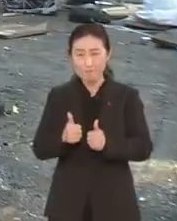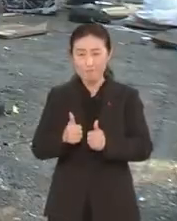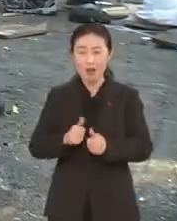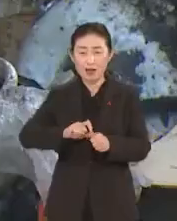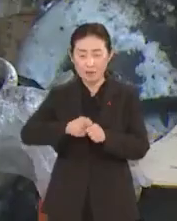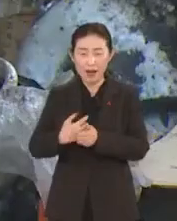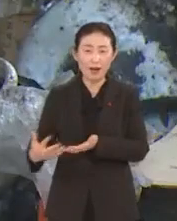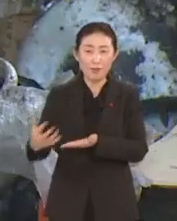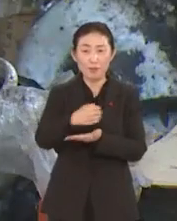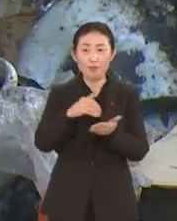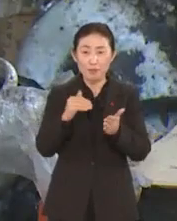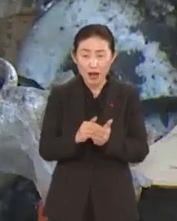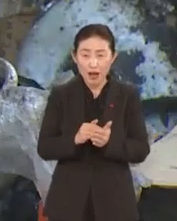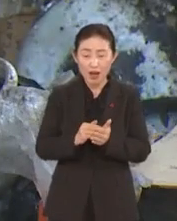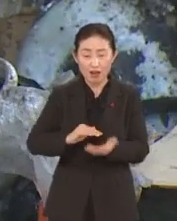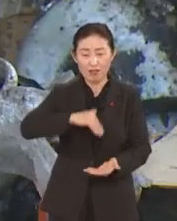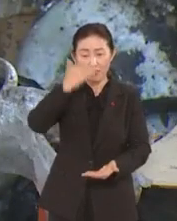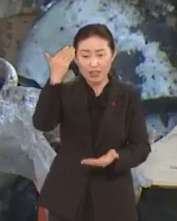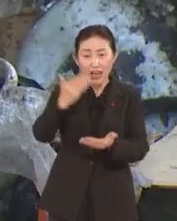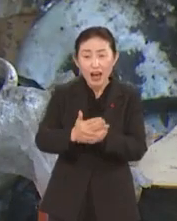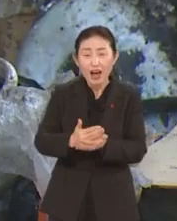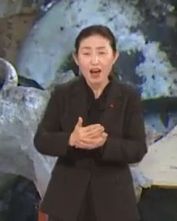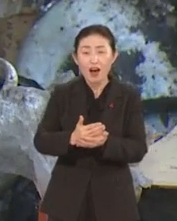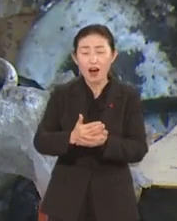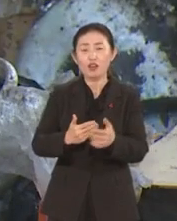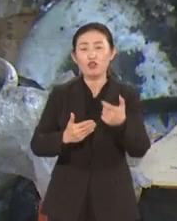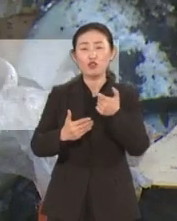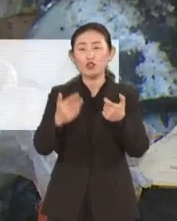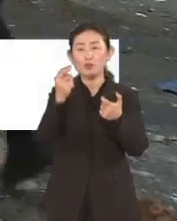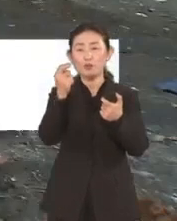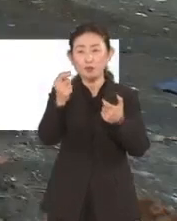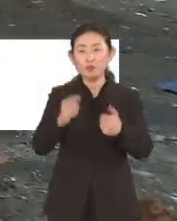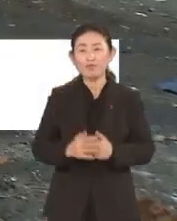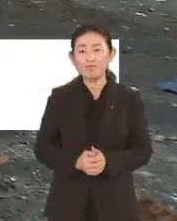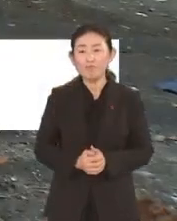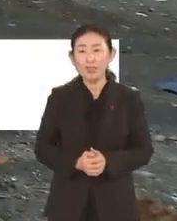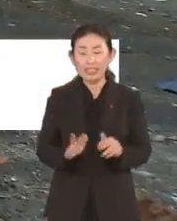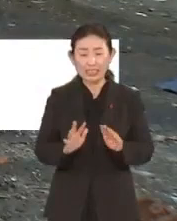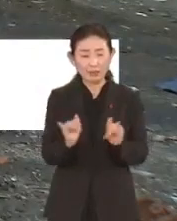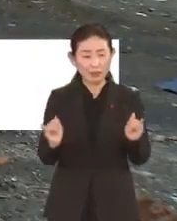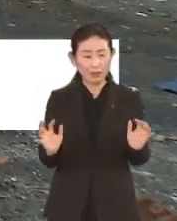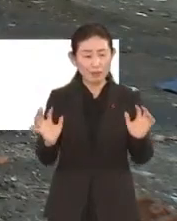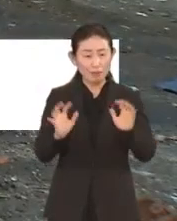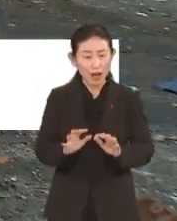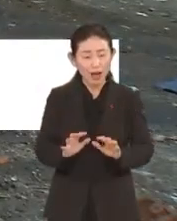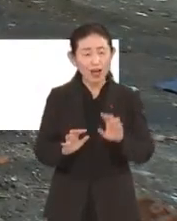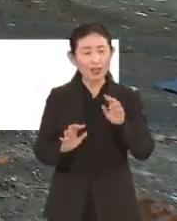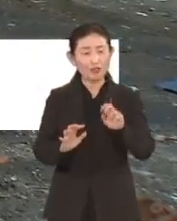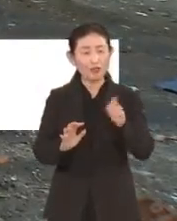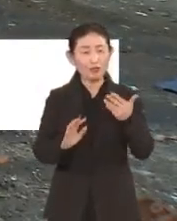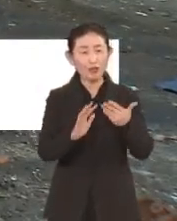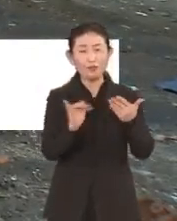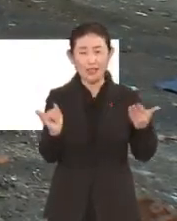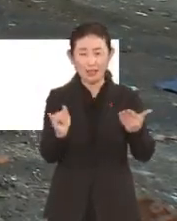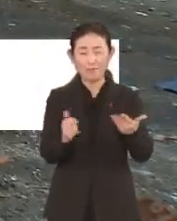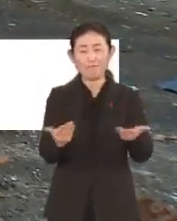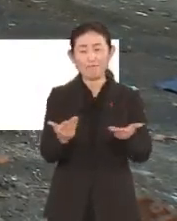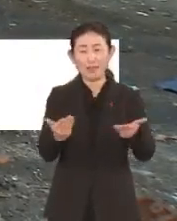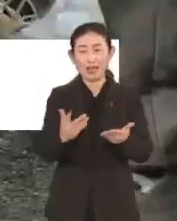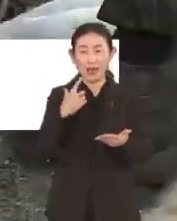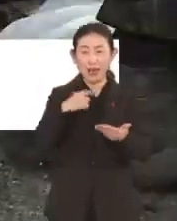해도 60톤이나 됩니다. 총 29명 나와서 일을 하고 있습니다. 지금 아침 9시 20분부터 시작을